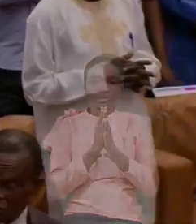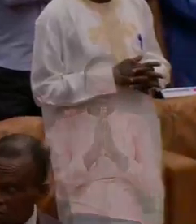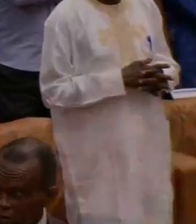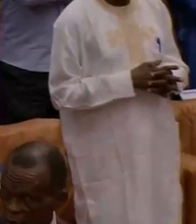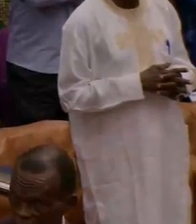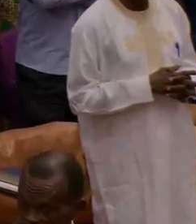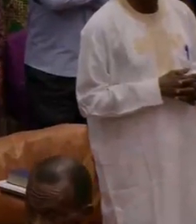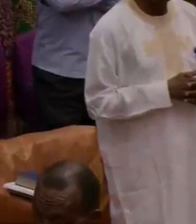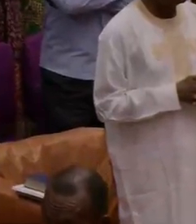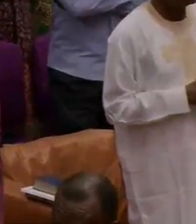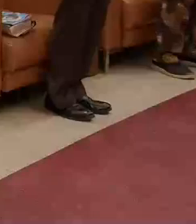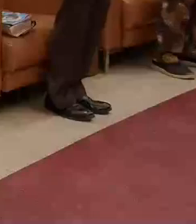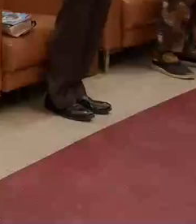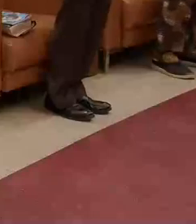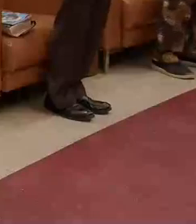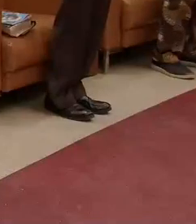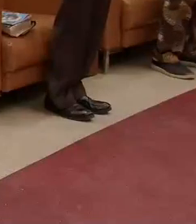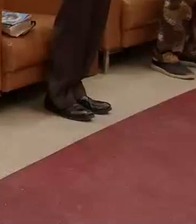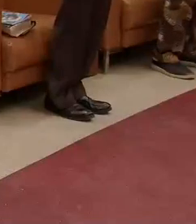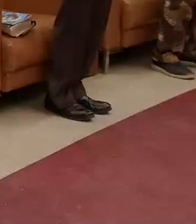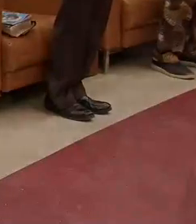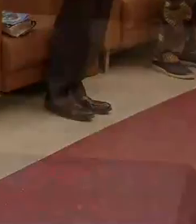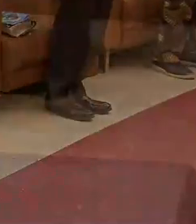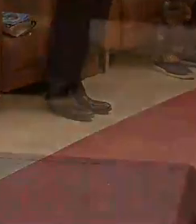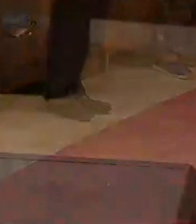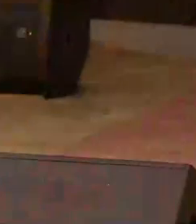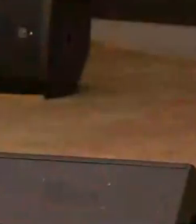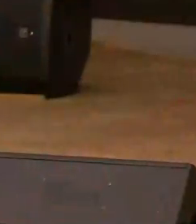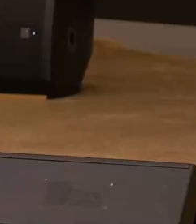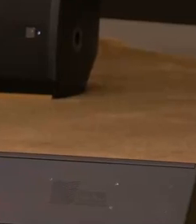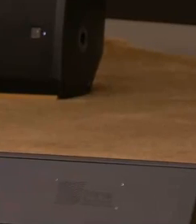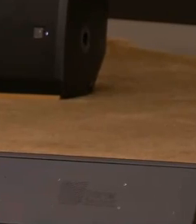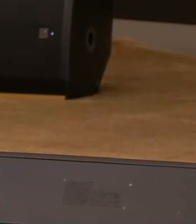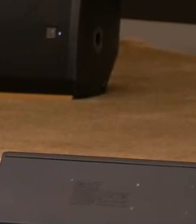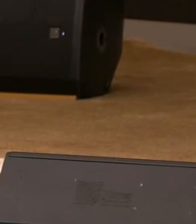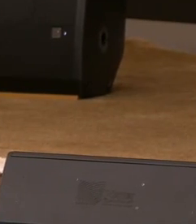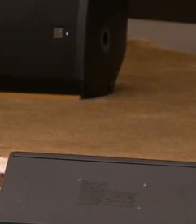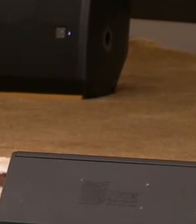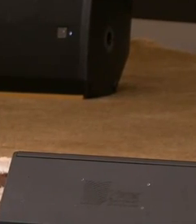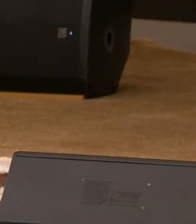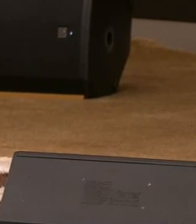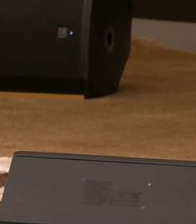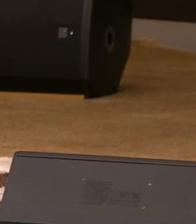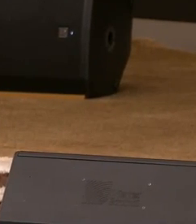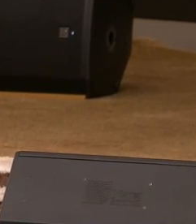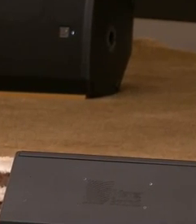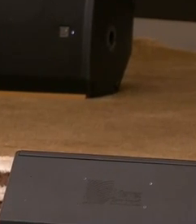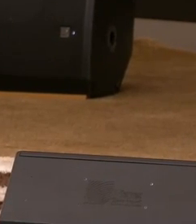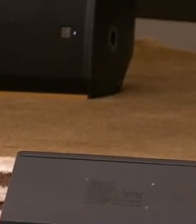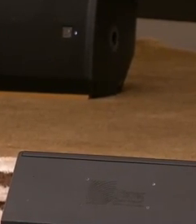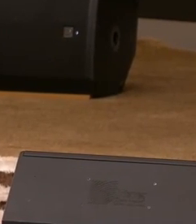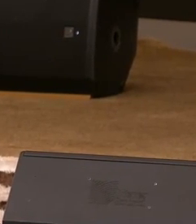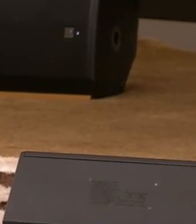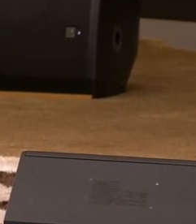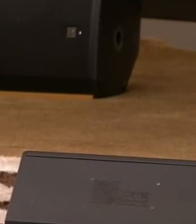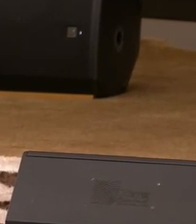et que tout le monde dise, Père, nous te remercions pour l'étude de la Bible de ce